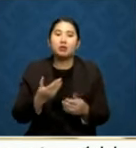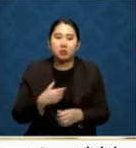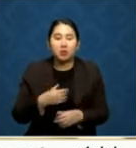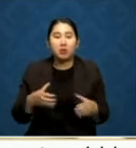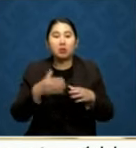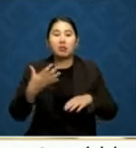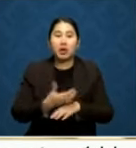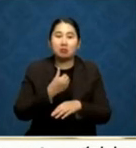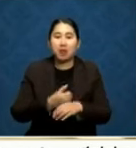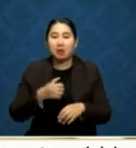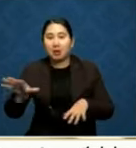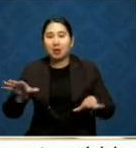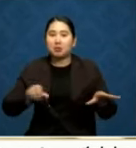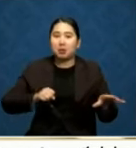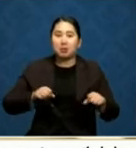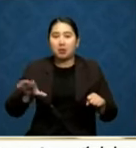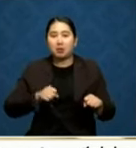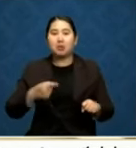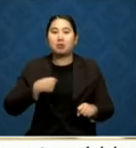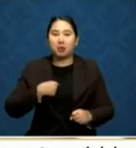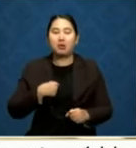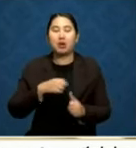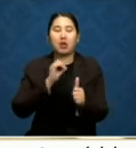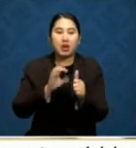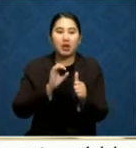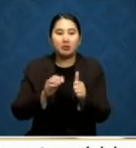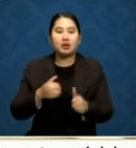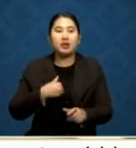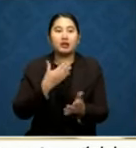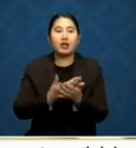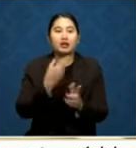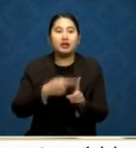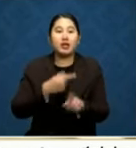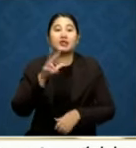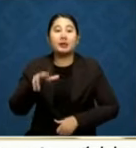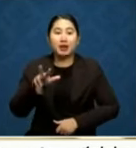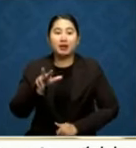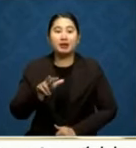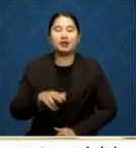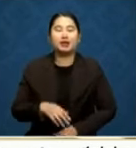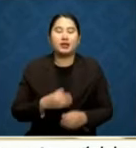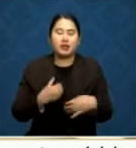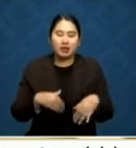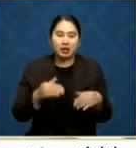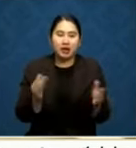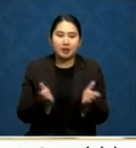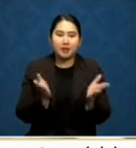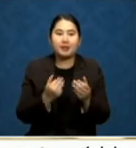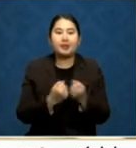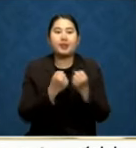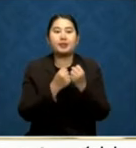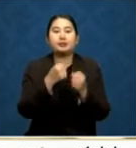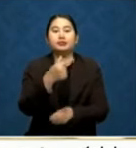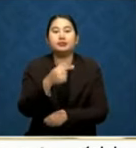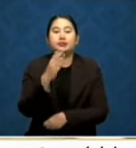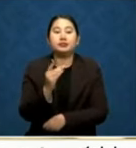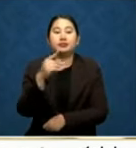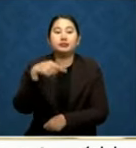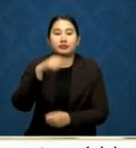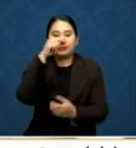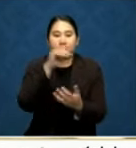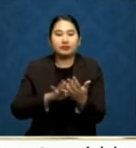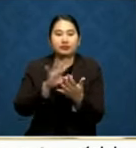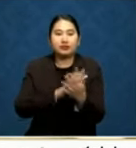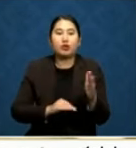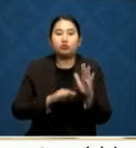ย่งกับอกว่าผมเปคนเสนอเองคนทเสนอเองเดอนและ 3,000 บาทจะผักดน GDP ของประเทศสูง